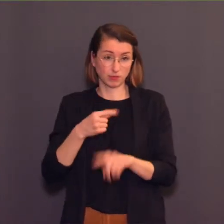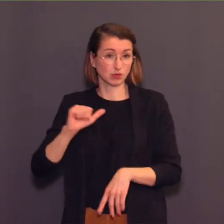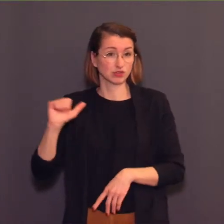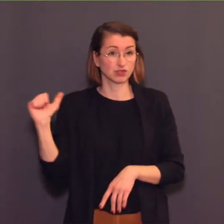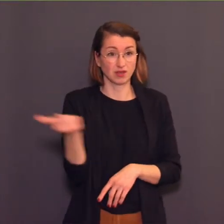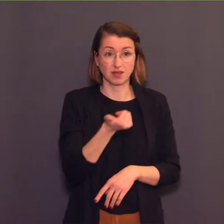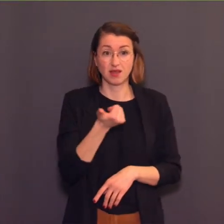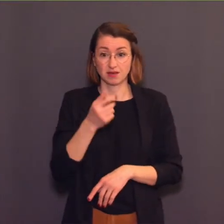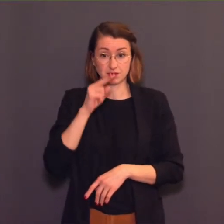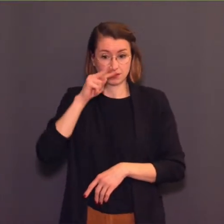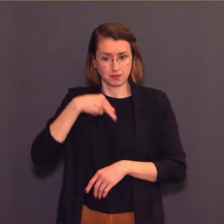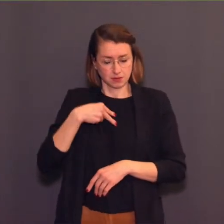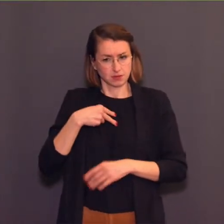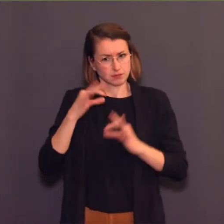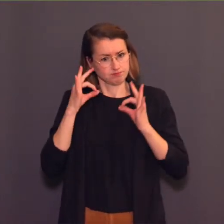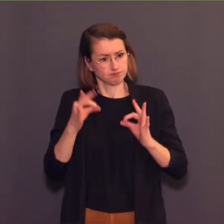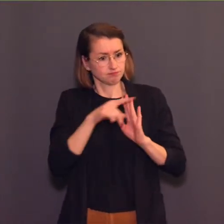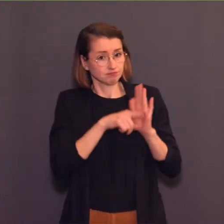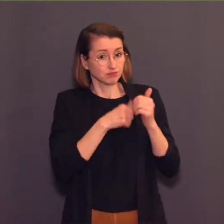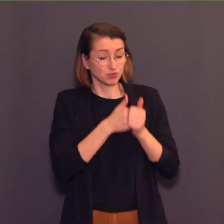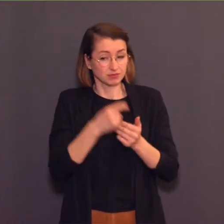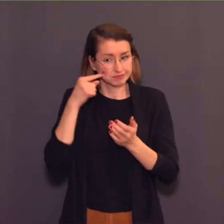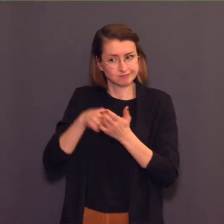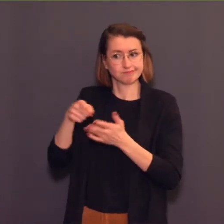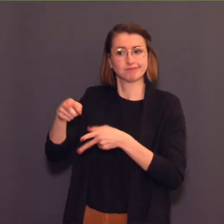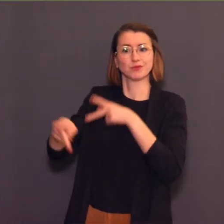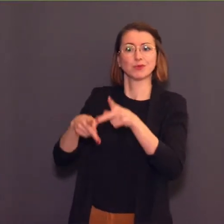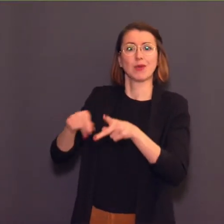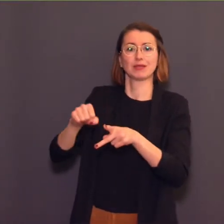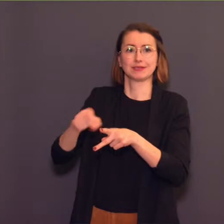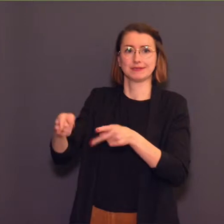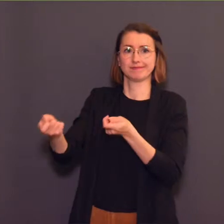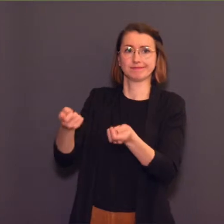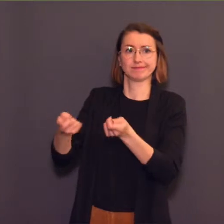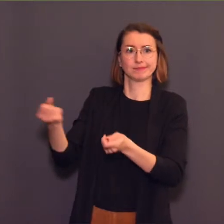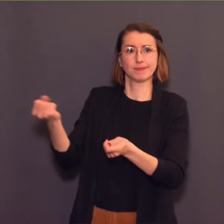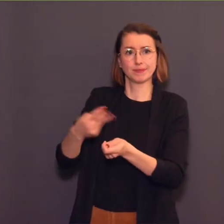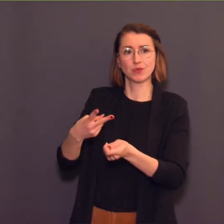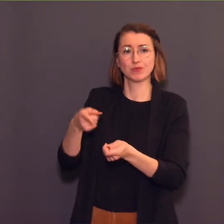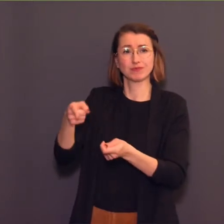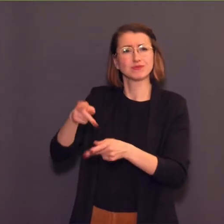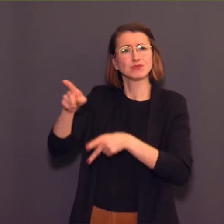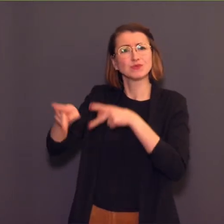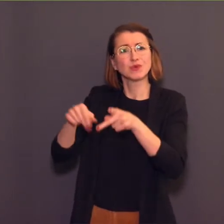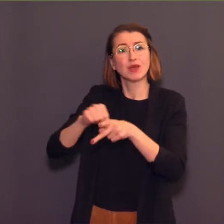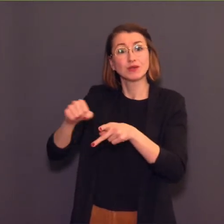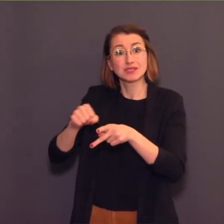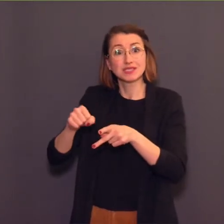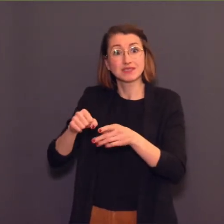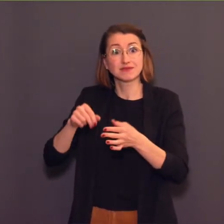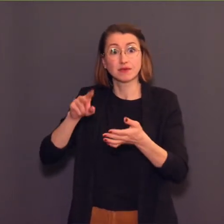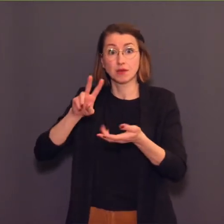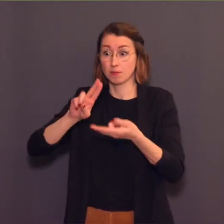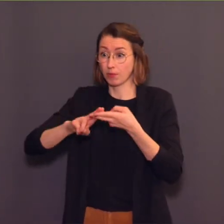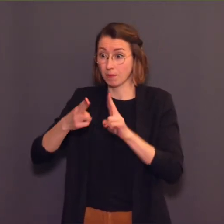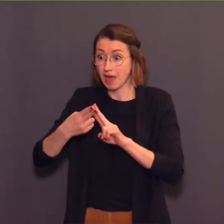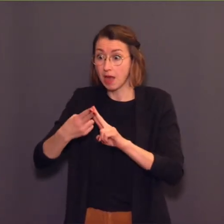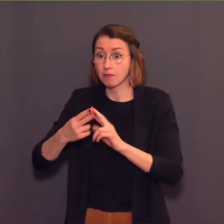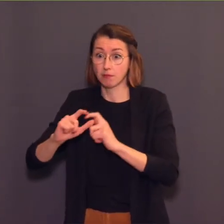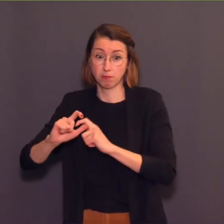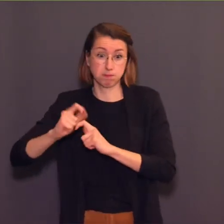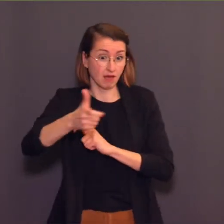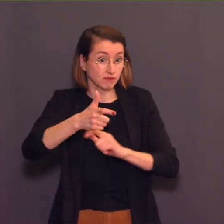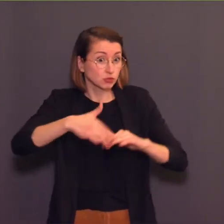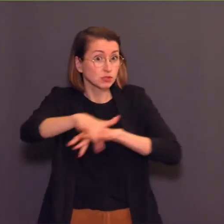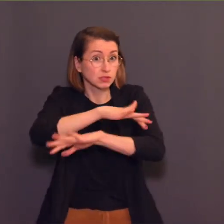même temps, pèse, bien sûr, à cause des mesures sur la société en général. Donc, on l'a dit au départ, c'est vrai que c'est un moment difficile. C'est